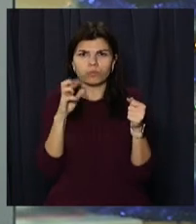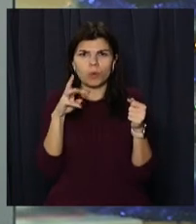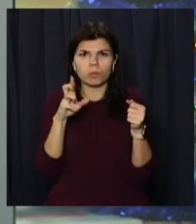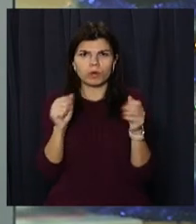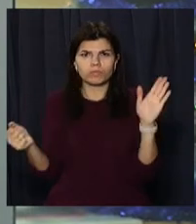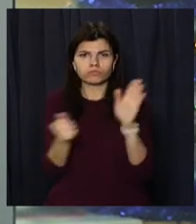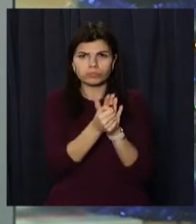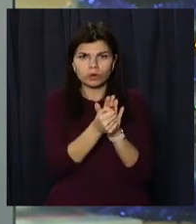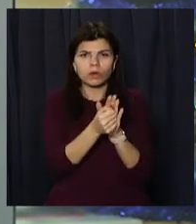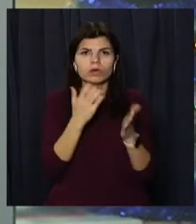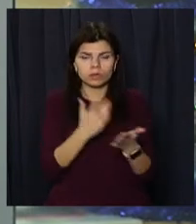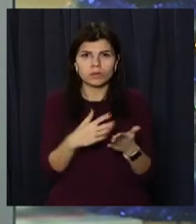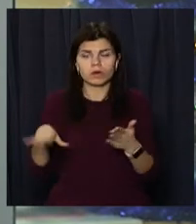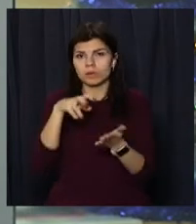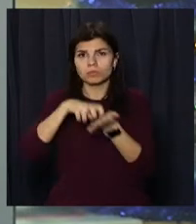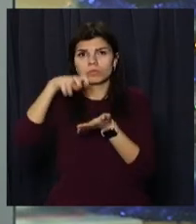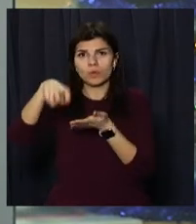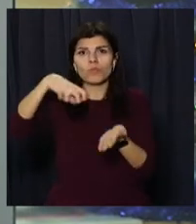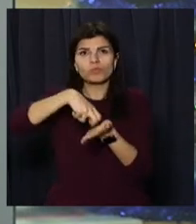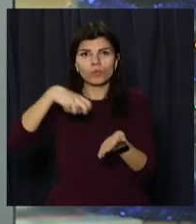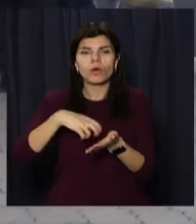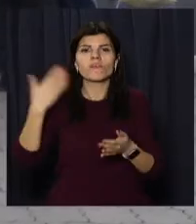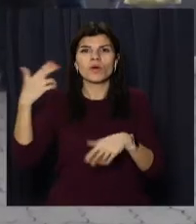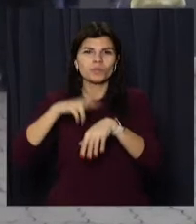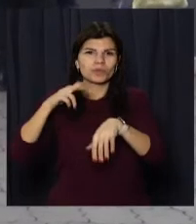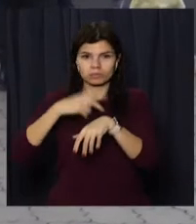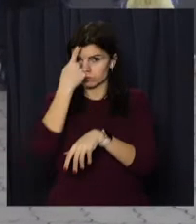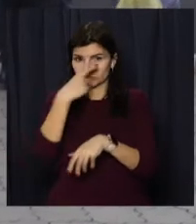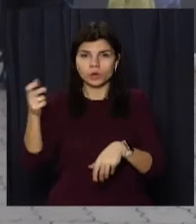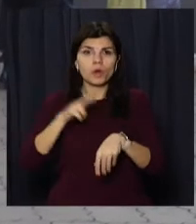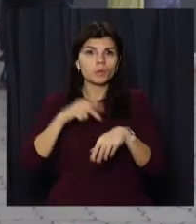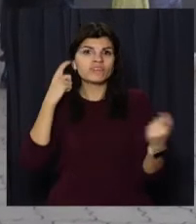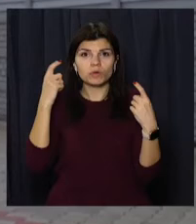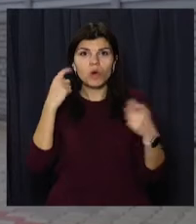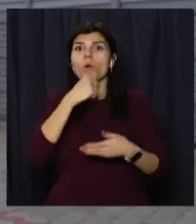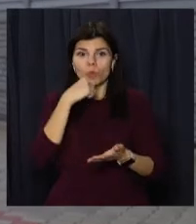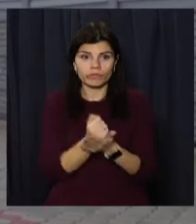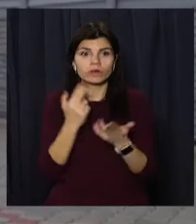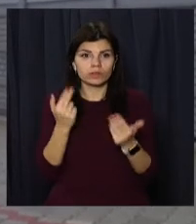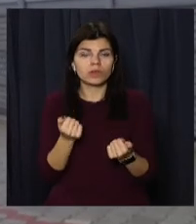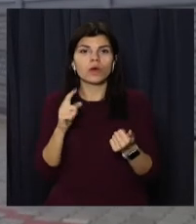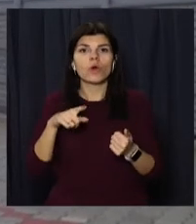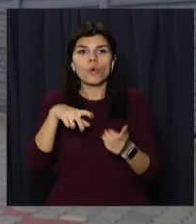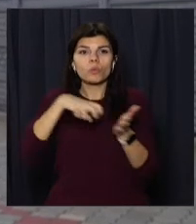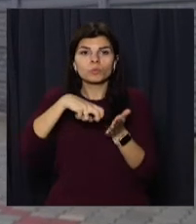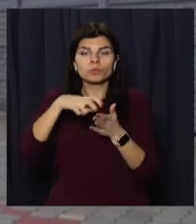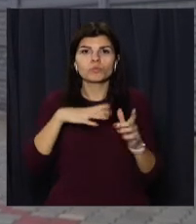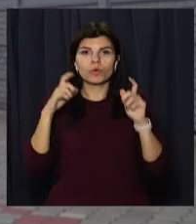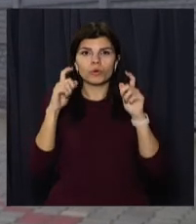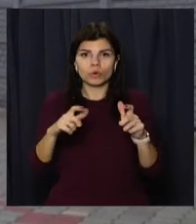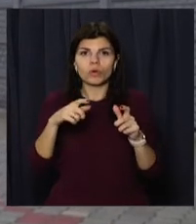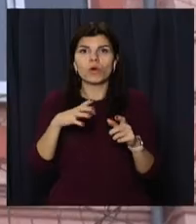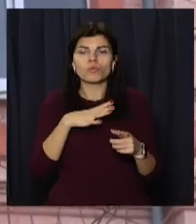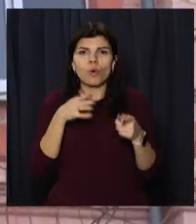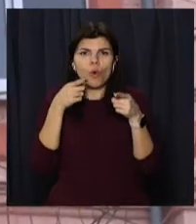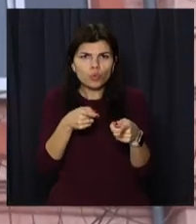усіх навчальних закладах міста надійшло на пошту правоохоронців. У поліції інформацію підтверджують. Кажуть, у листі були погрози та